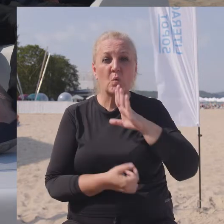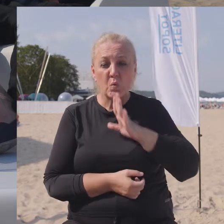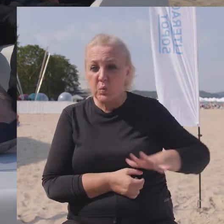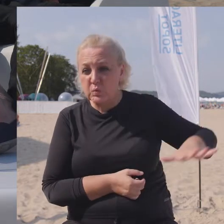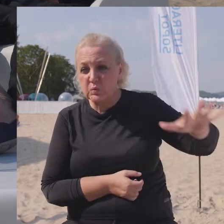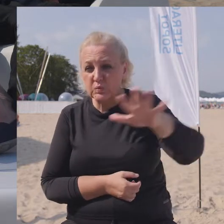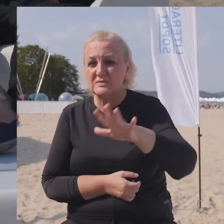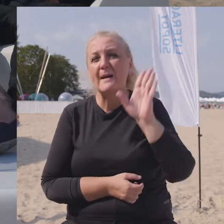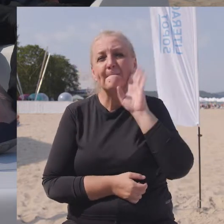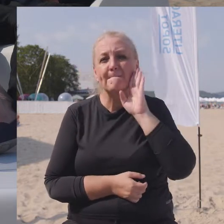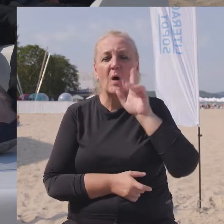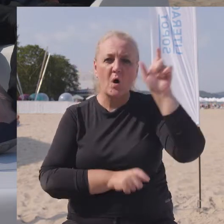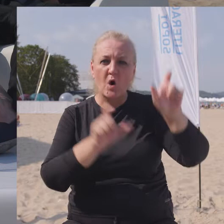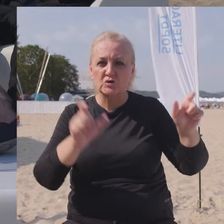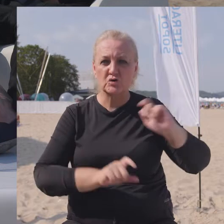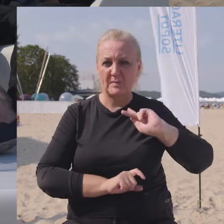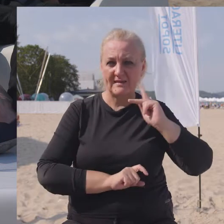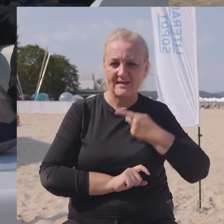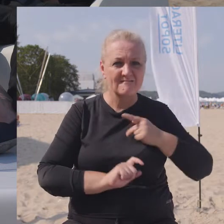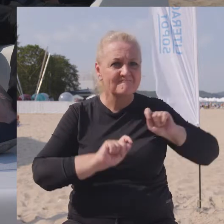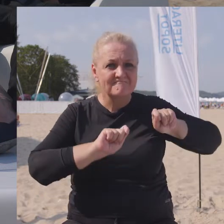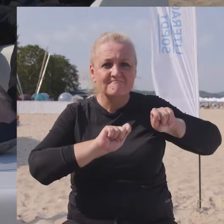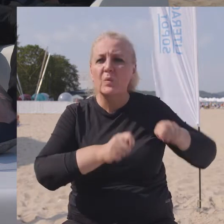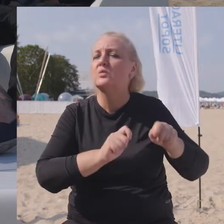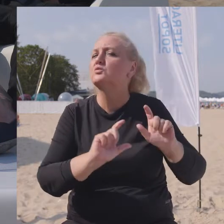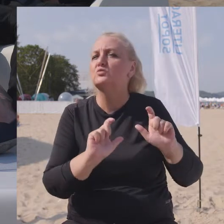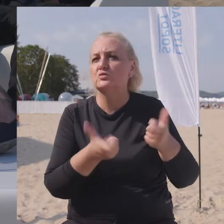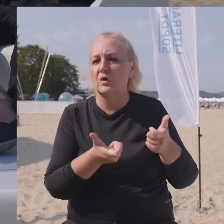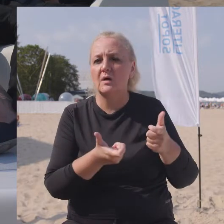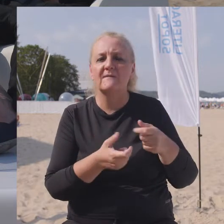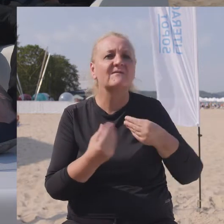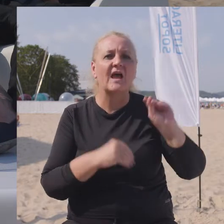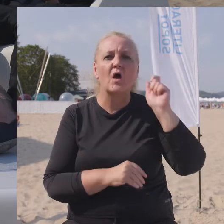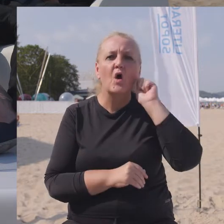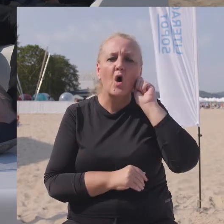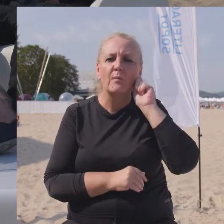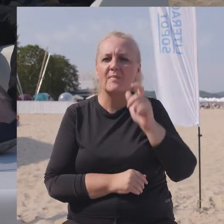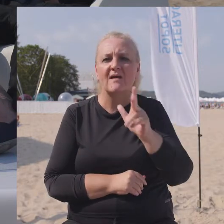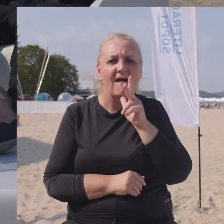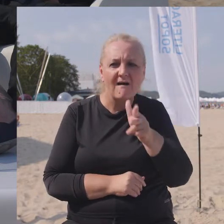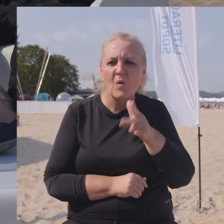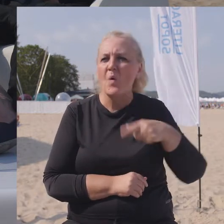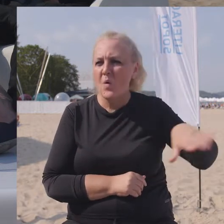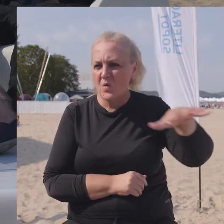na osobach trans, głównie kobietach czarnych i o pochodzeniu